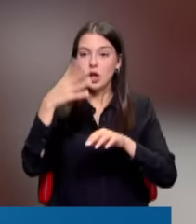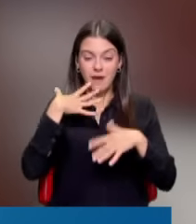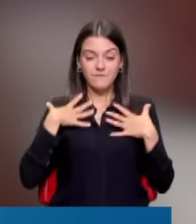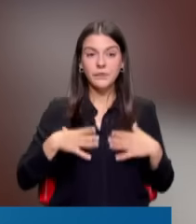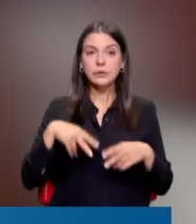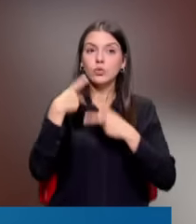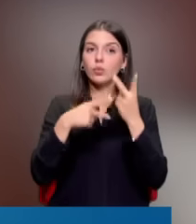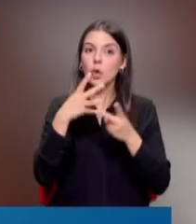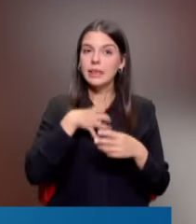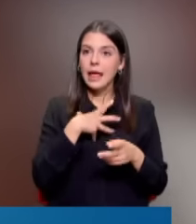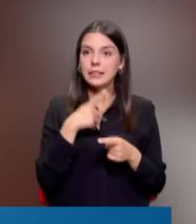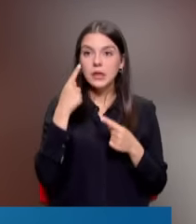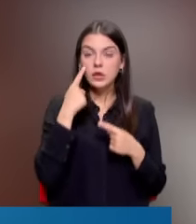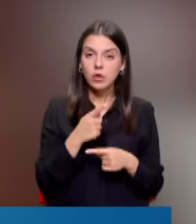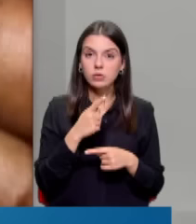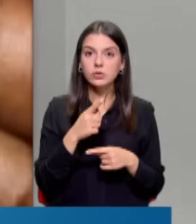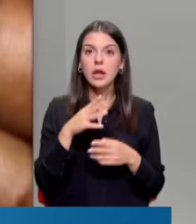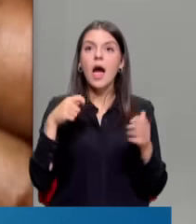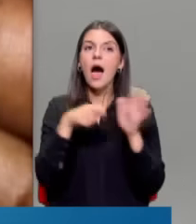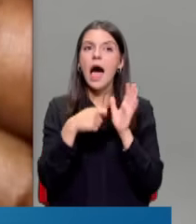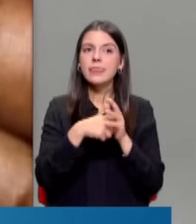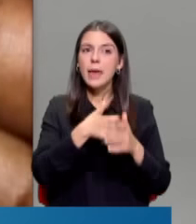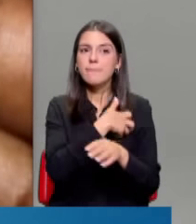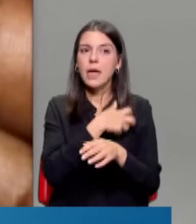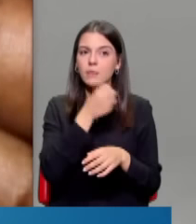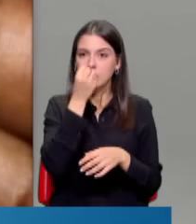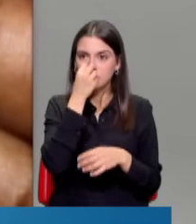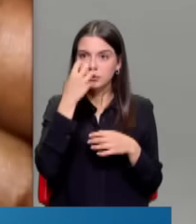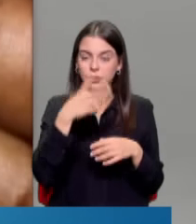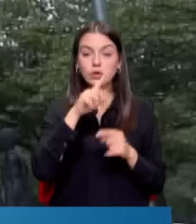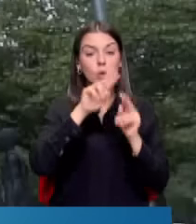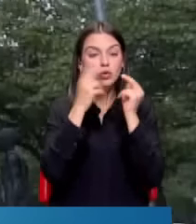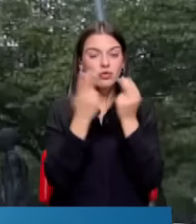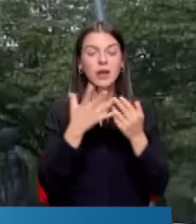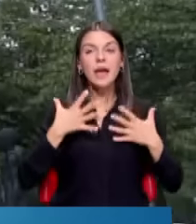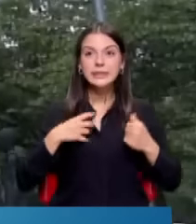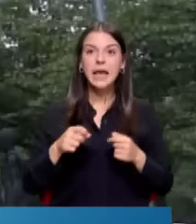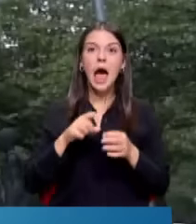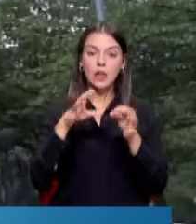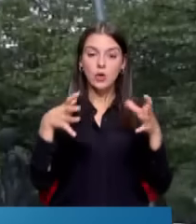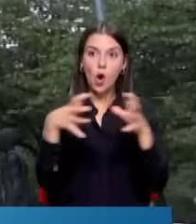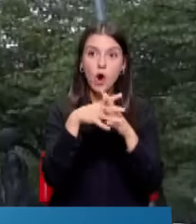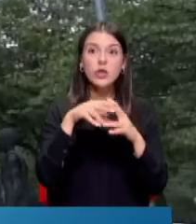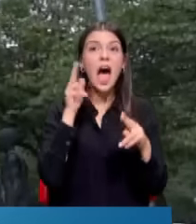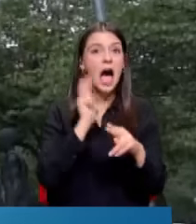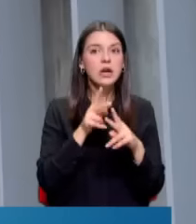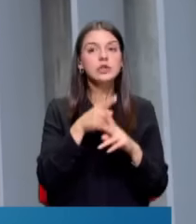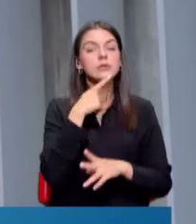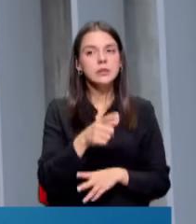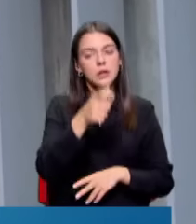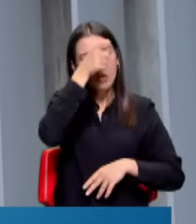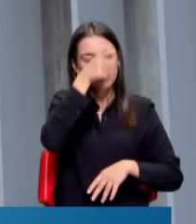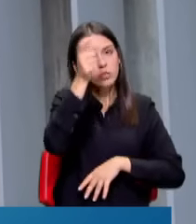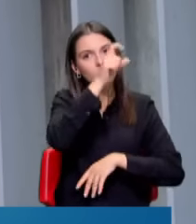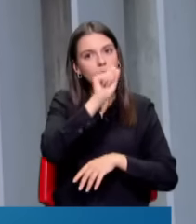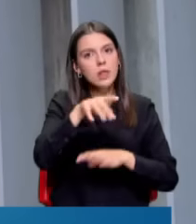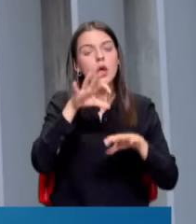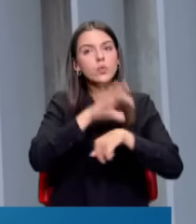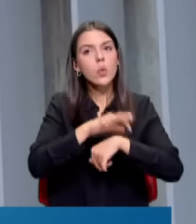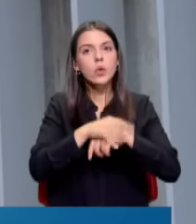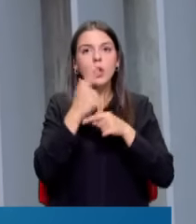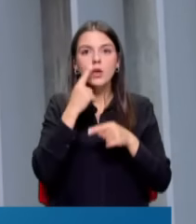döküntüyle kendini gösteriyor. Adı maymun çiçeği. Her ne kadar Dünya Sağlık Örgütü acil durum ilan etse de Türkiye'deki tıp doktorlarına